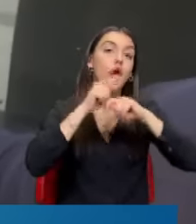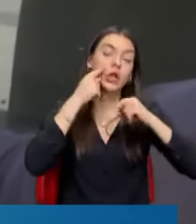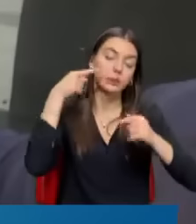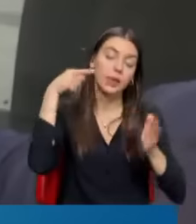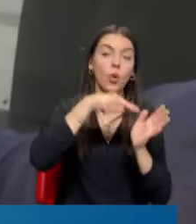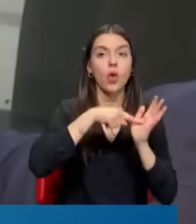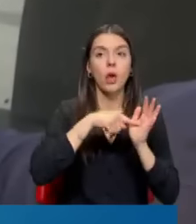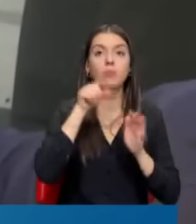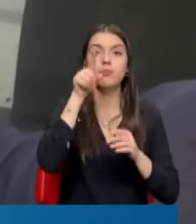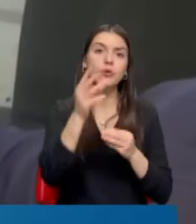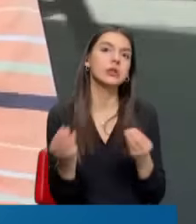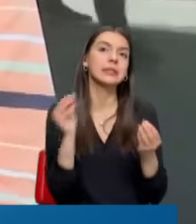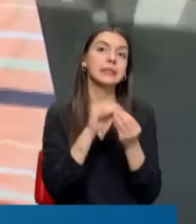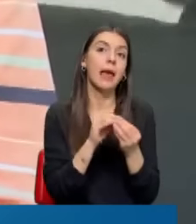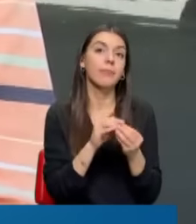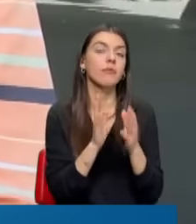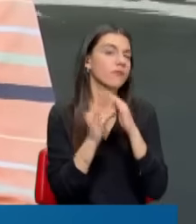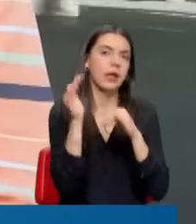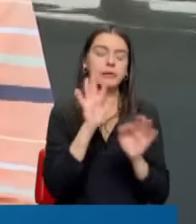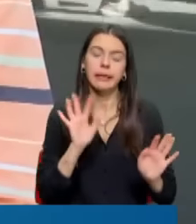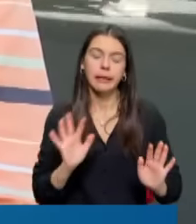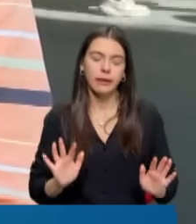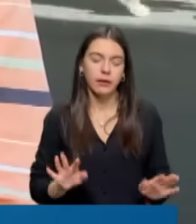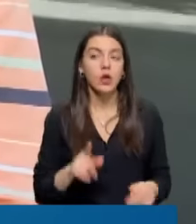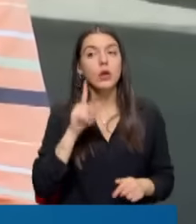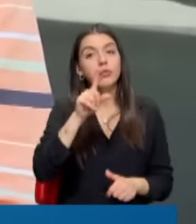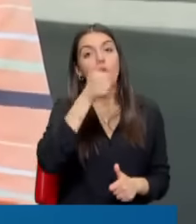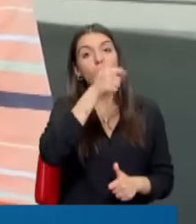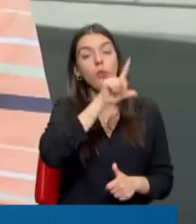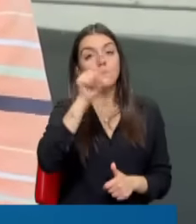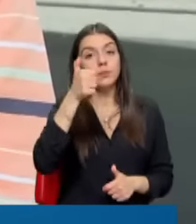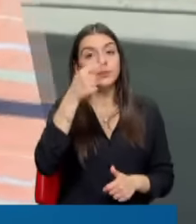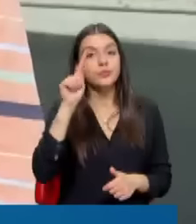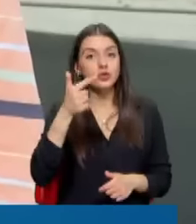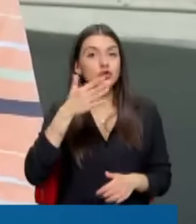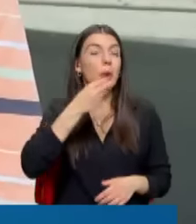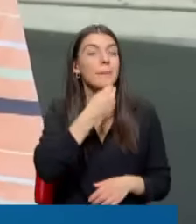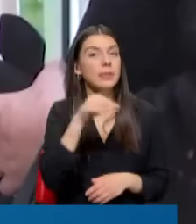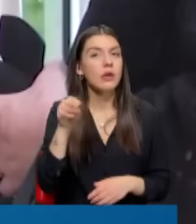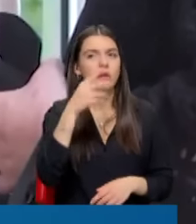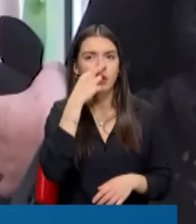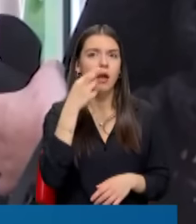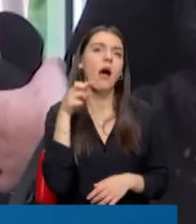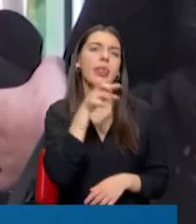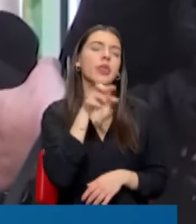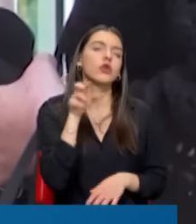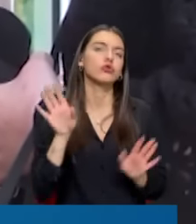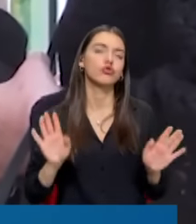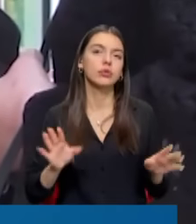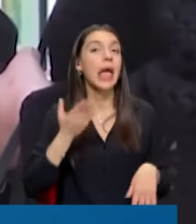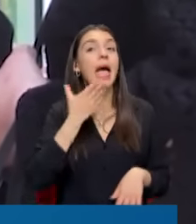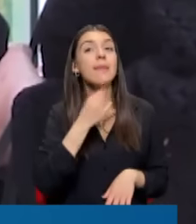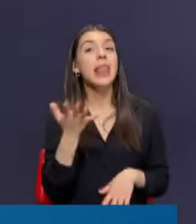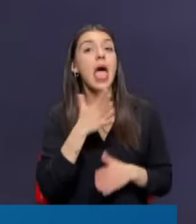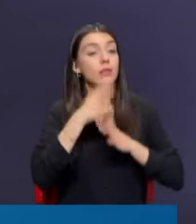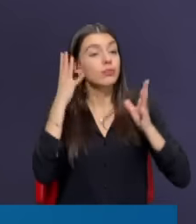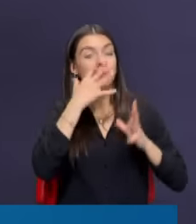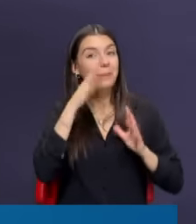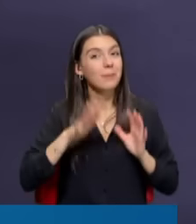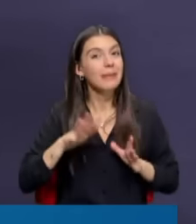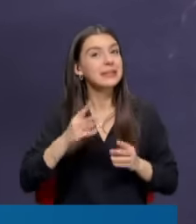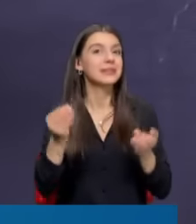Bu ek bir zam değildir ki. Bu 16,5 milyon emekliyi de kandırıyorlar. Emeklinin en büyük beklentisi de ek zam.